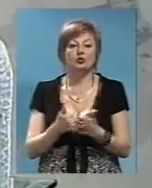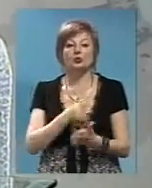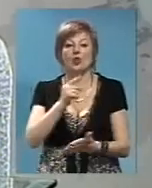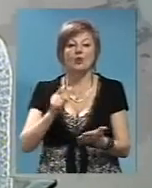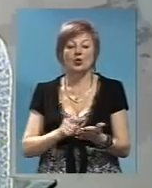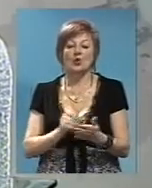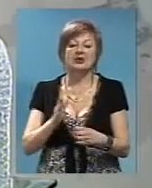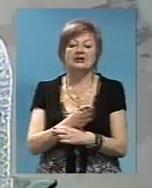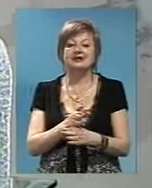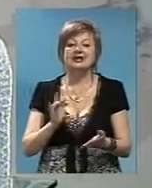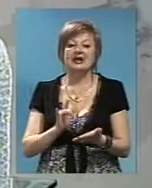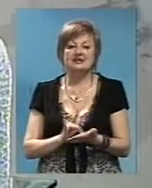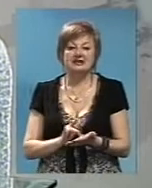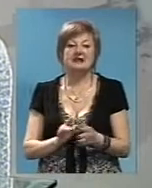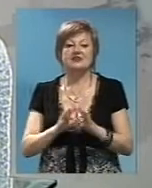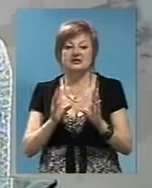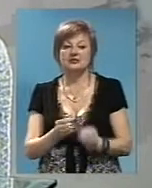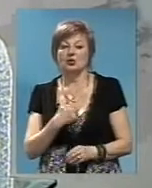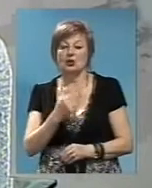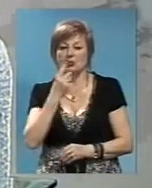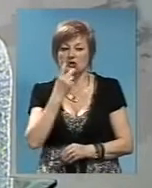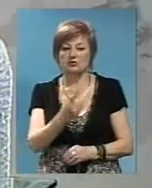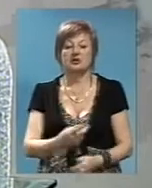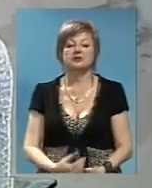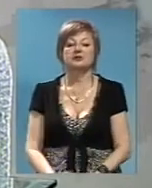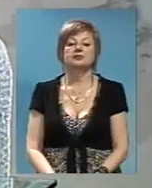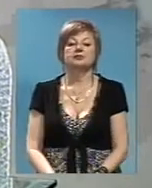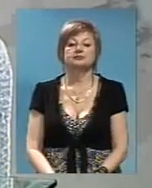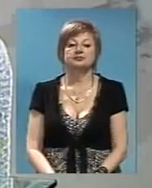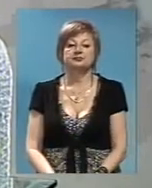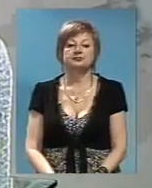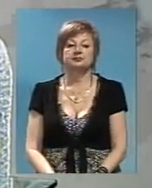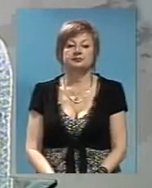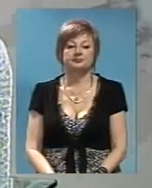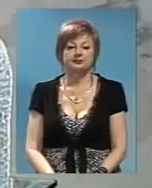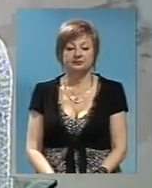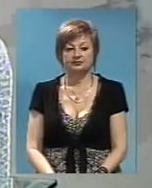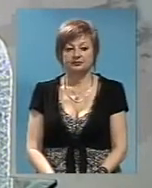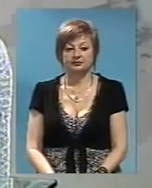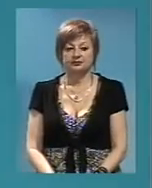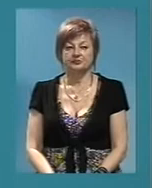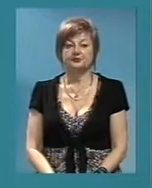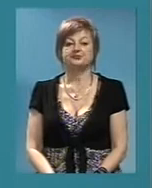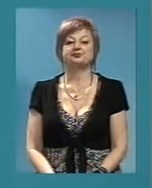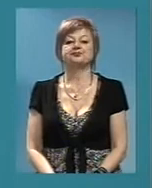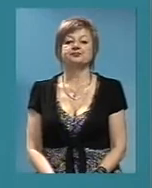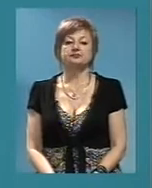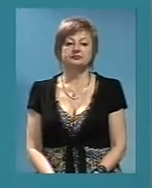питання децентралізації в цілому, і я хотів би, аби ми зараз переглянули з вами відповіді.